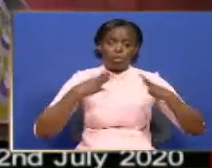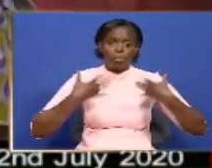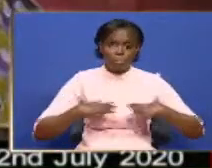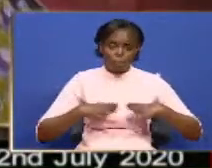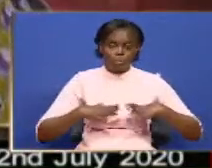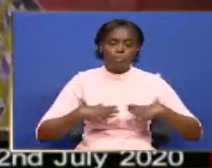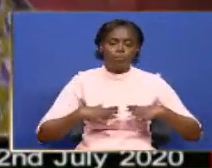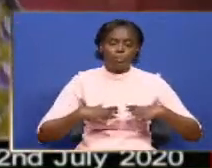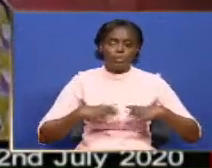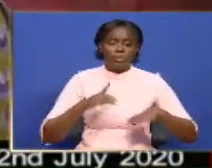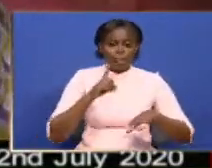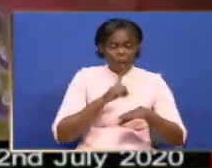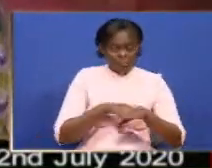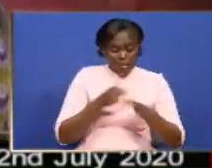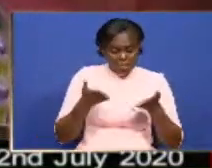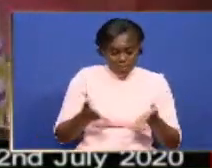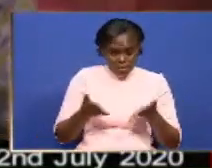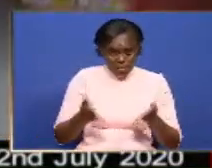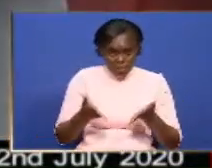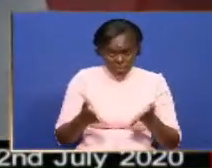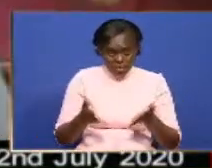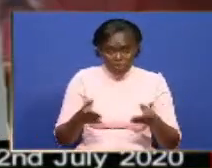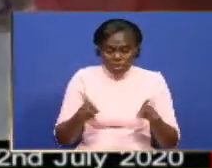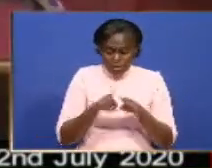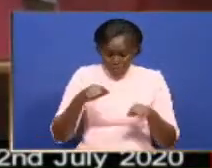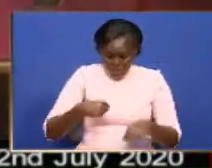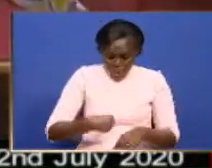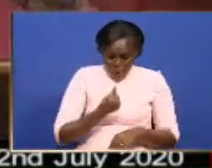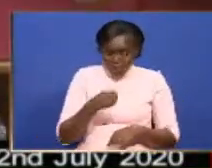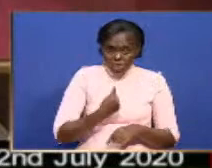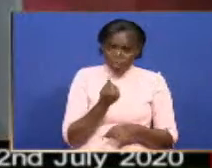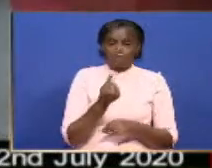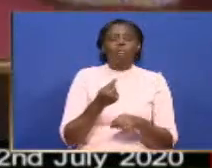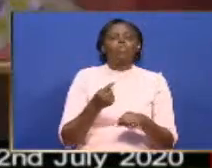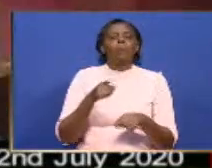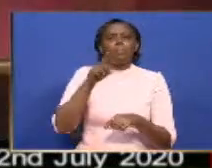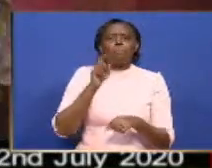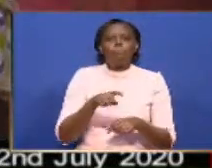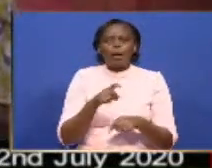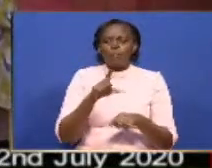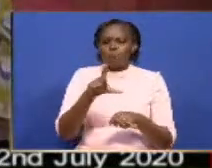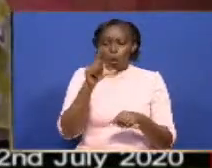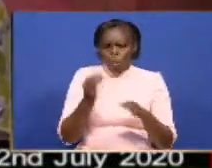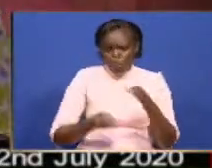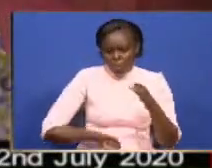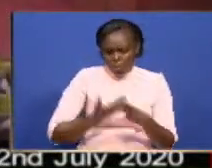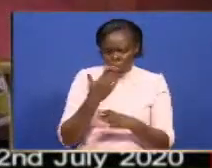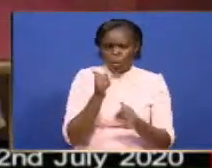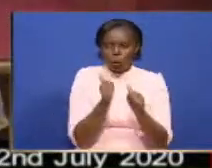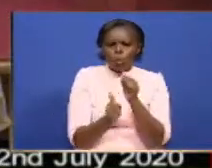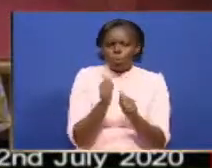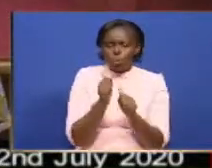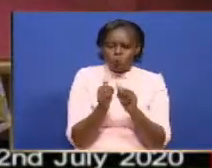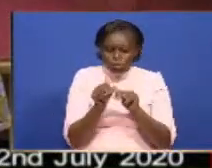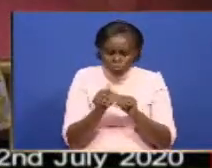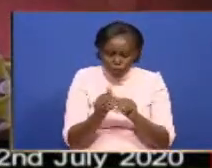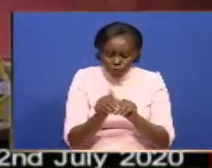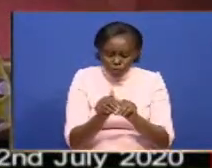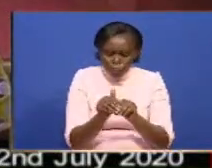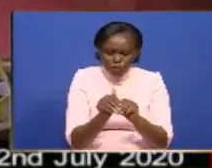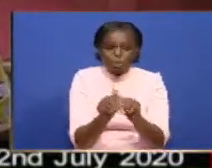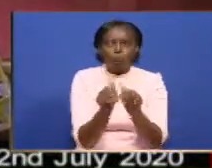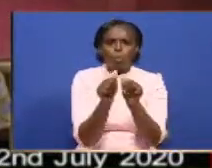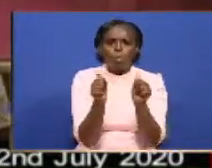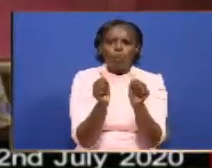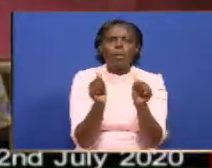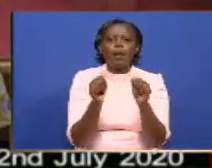Spika, wakati umewadia kuwa hata sisi pia lazima tuweke sheria ambazo zinafatana na mujibu